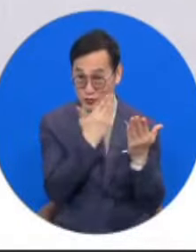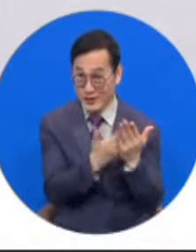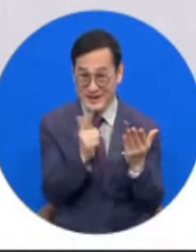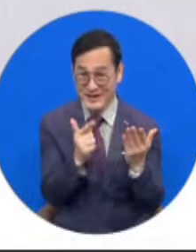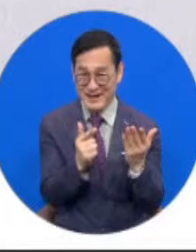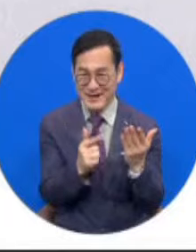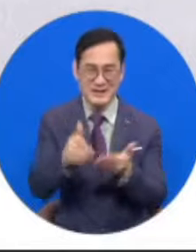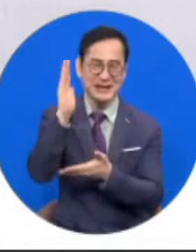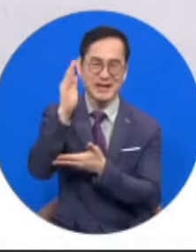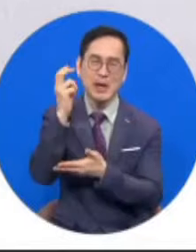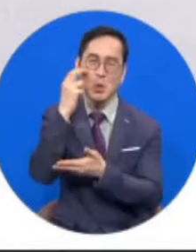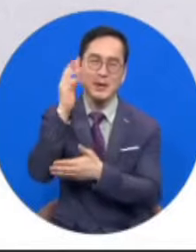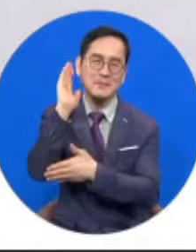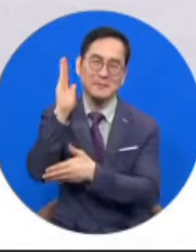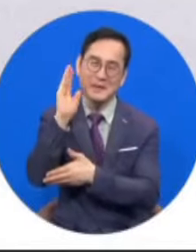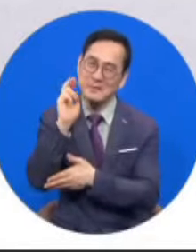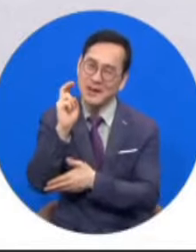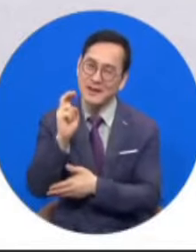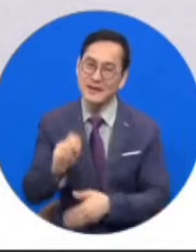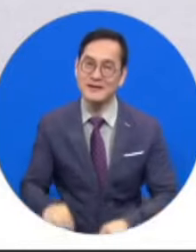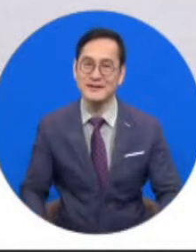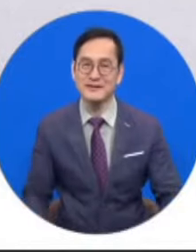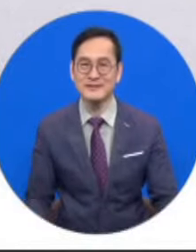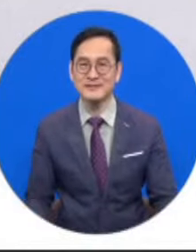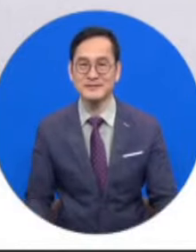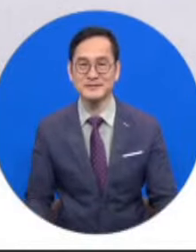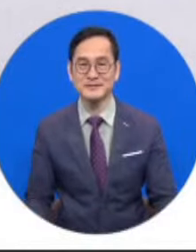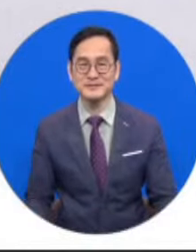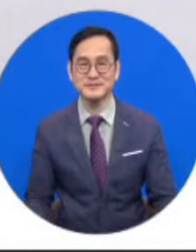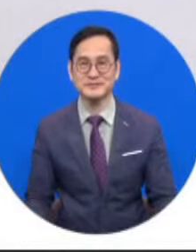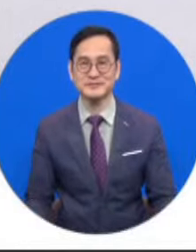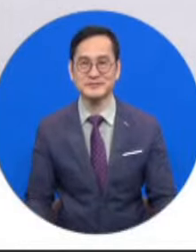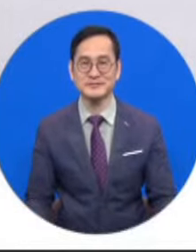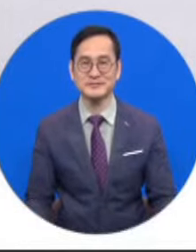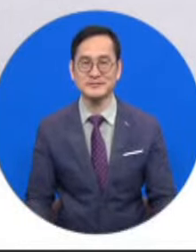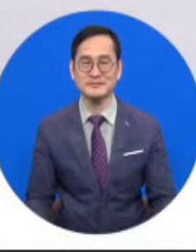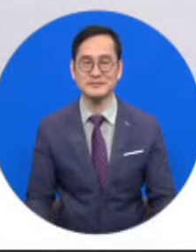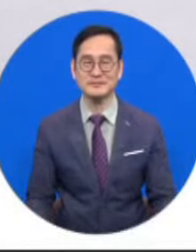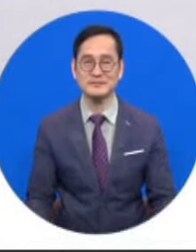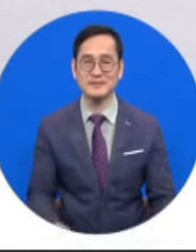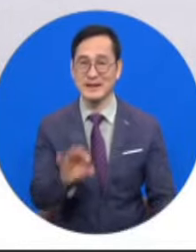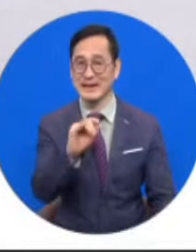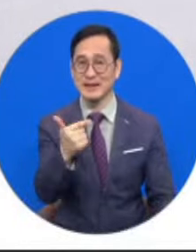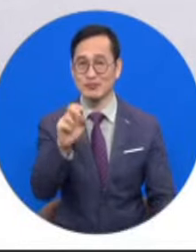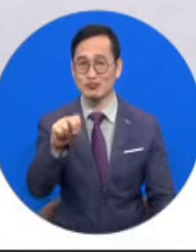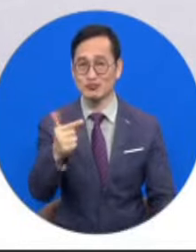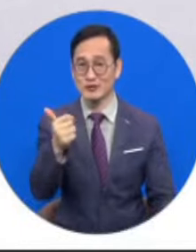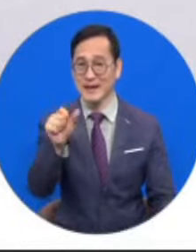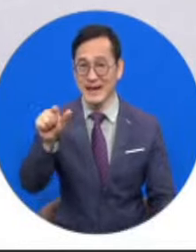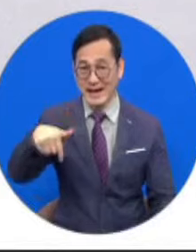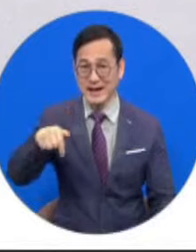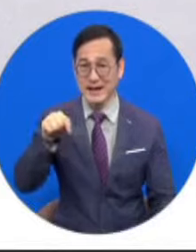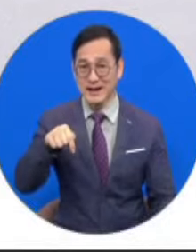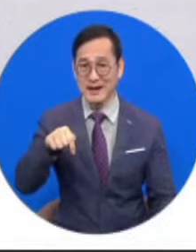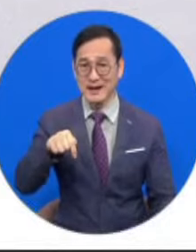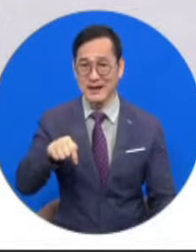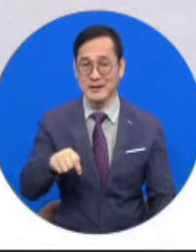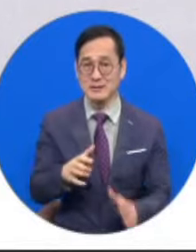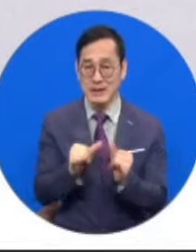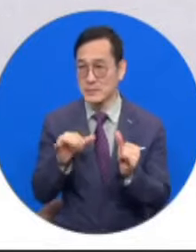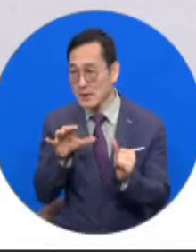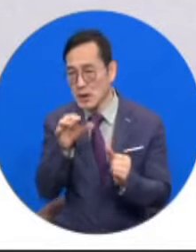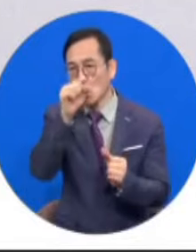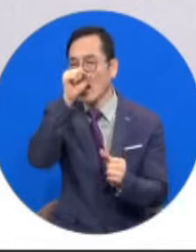정말 정상적인 사고를 가는 사람 볼 수 없잖아요 근데 우리가 인문학 하면 굉장히 좀 호의적인 경향이